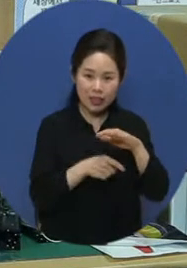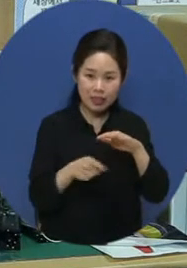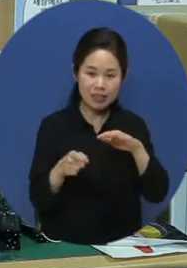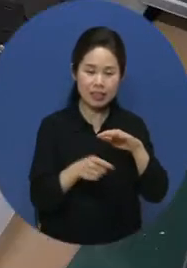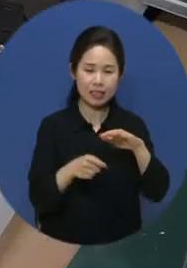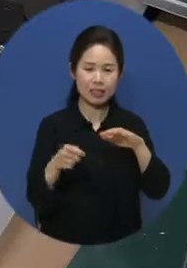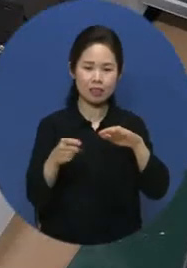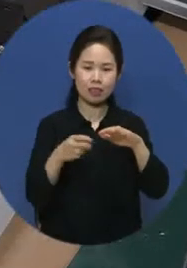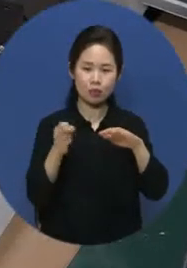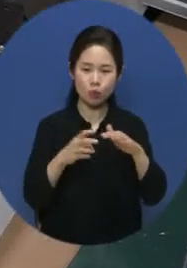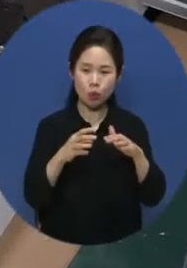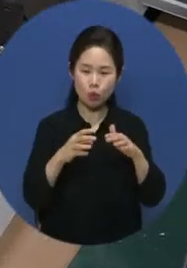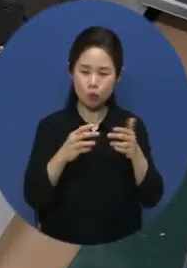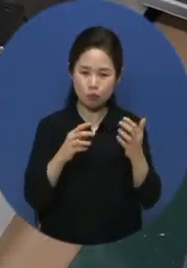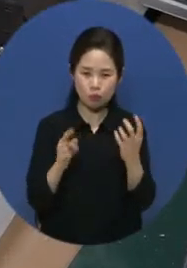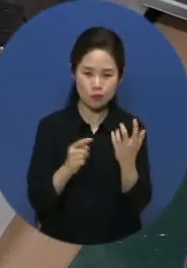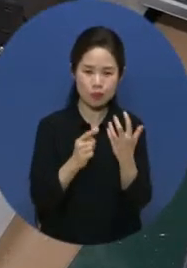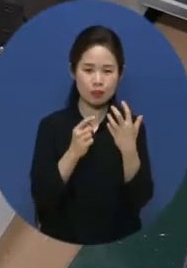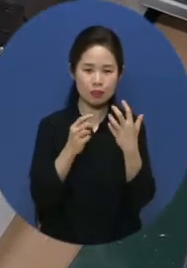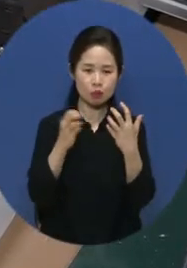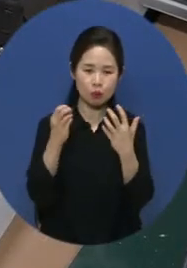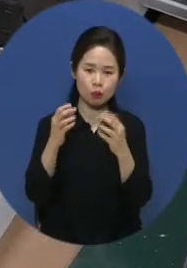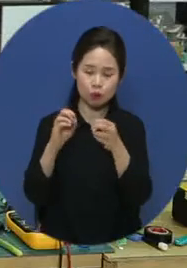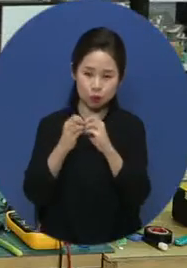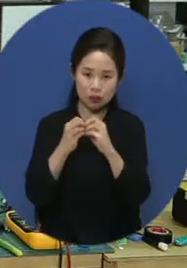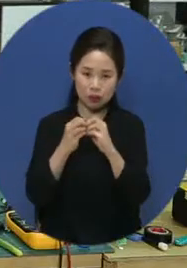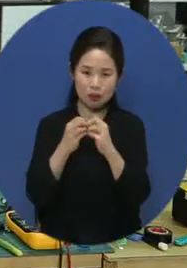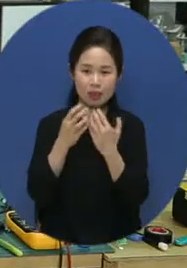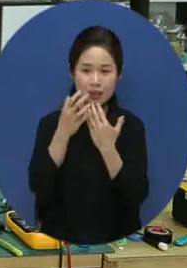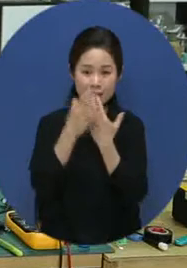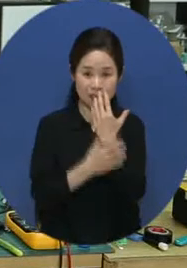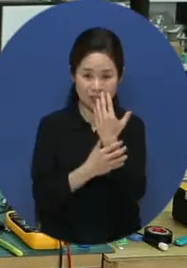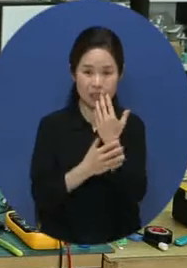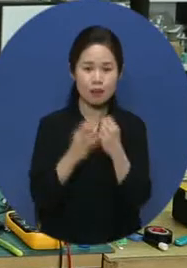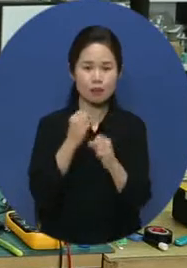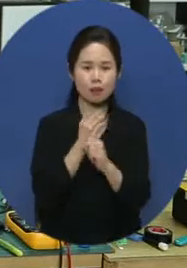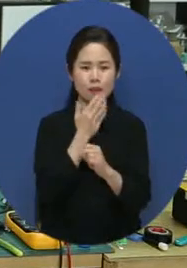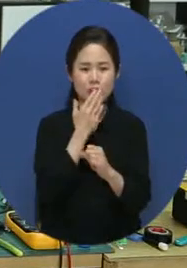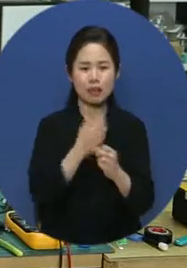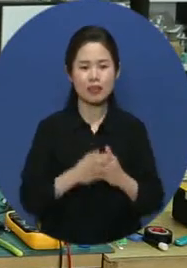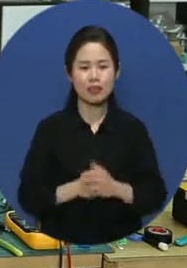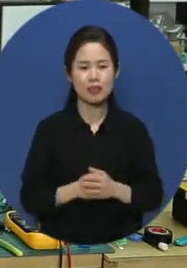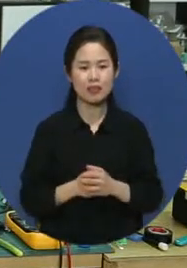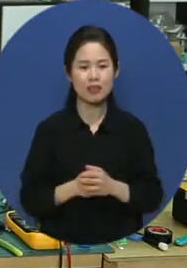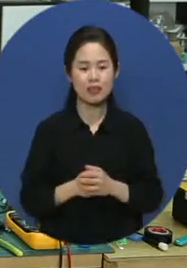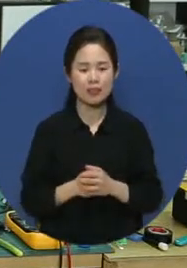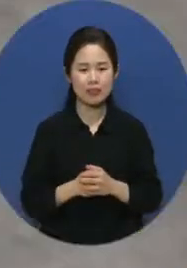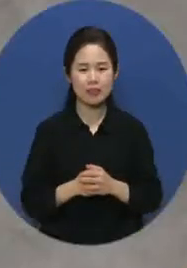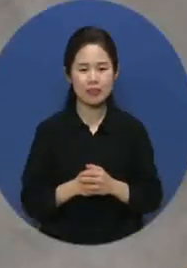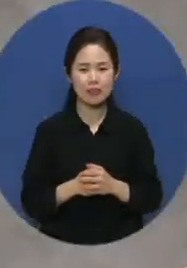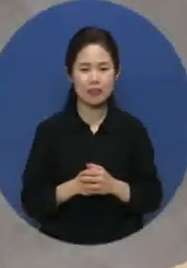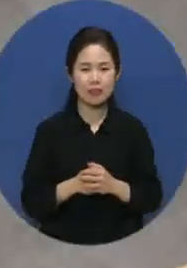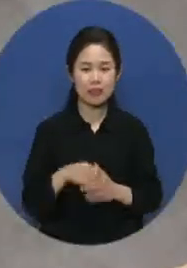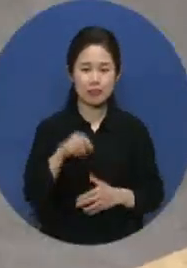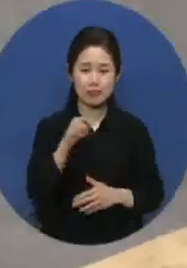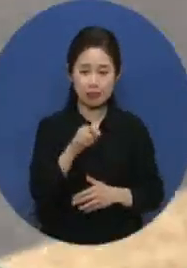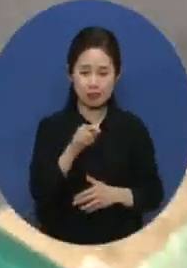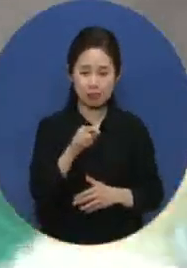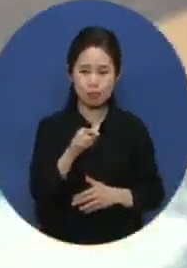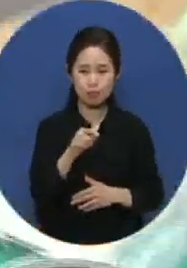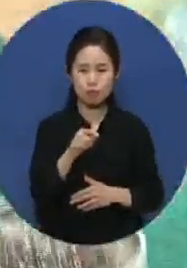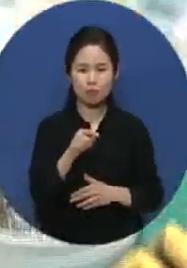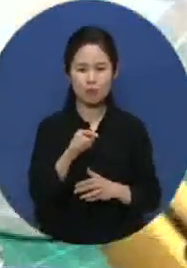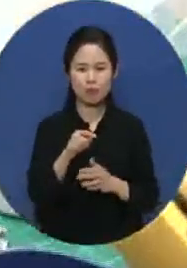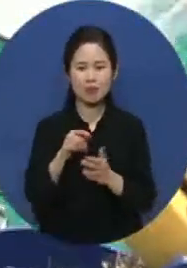착용의 과정을 거쳐 자신만의 전자의수가 완성되는 건데요. 맞춤 전자의수를 스마트폰 한